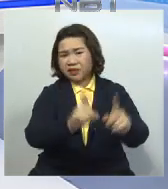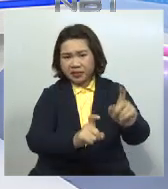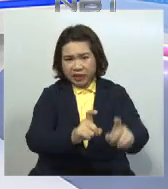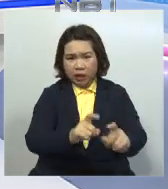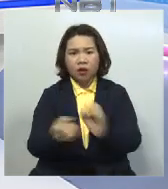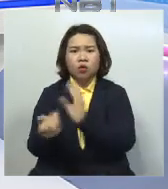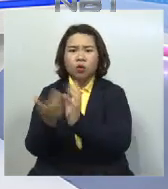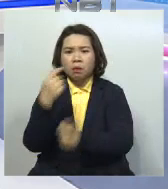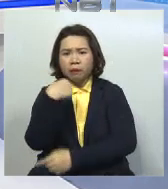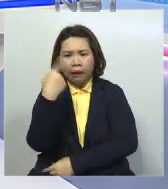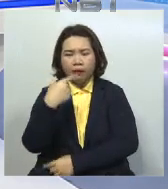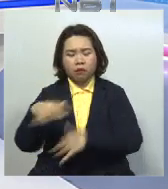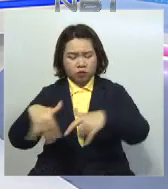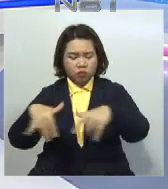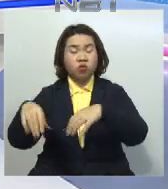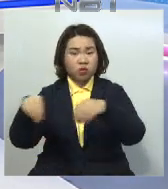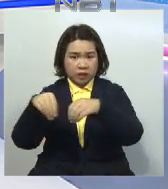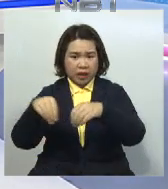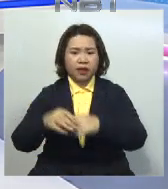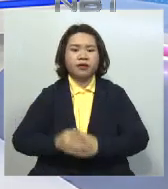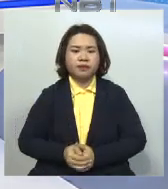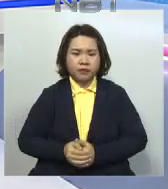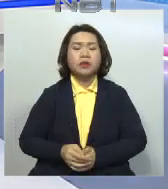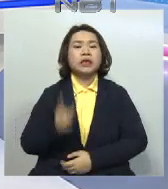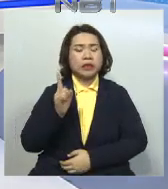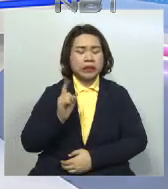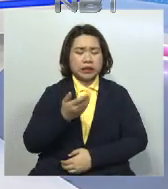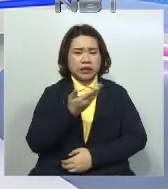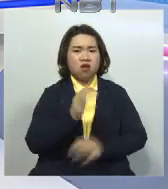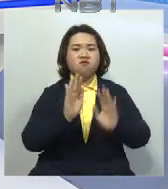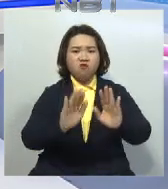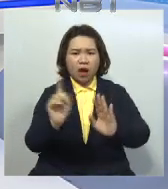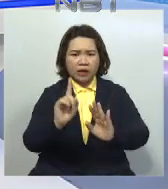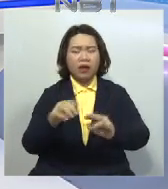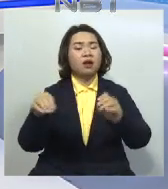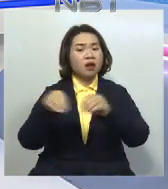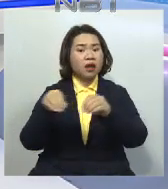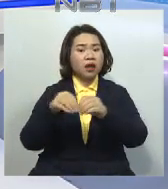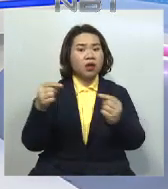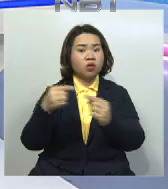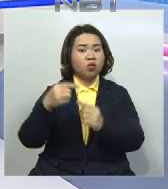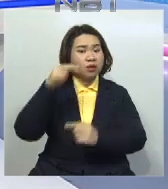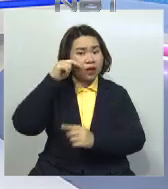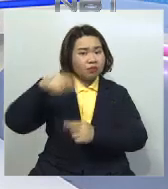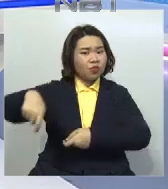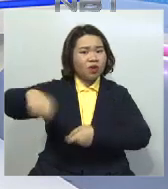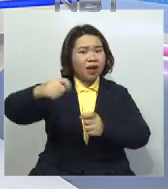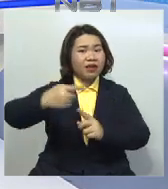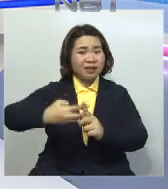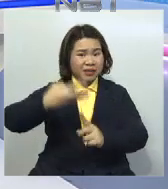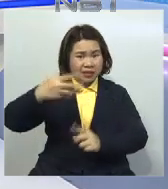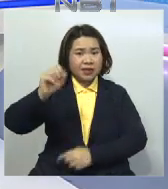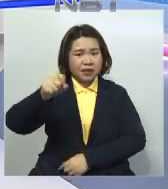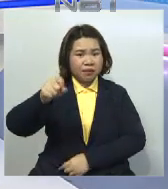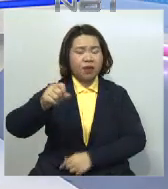สุดคนที่ได้รับผลกระทบก็คือคนในพื้นที่เอง จริงๆท่านทิ้งประเด็นไว้น่าสนใจเพราะว่าอีกไม่กี่วันเนี่ยก็จะเข้าสู่เทศกาลสงกรานต ์ ซึ่งเชียง